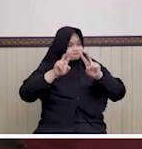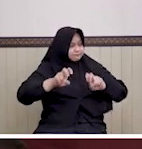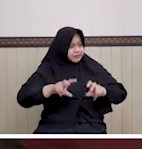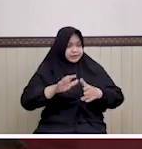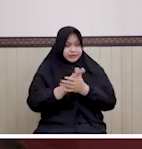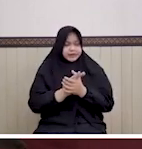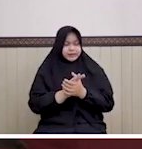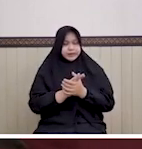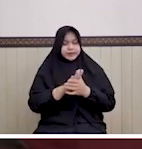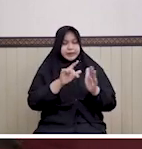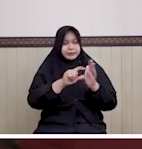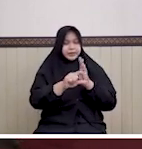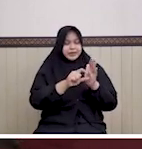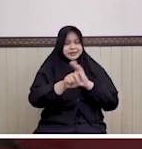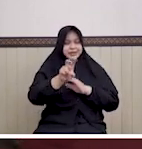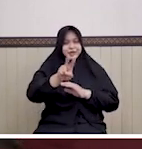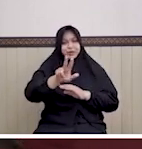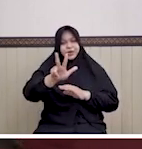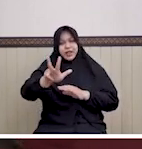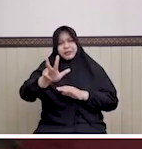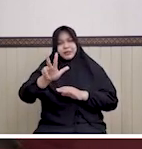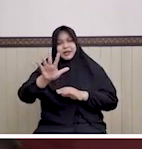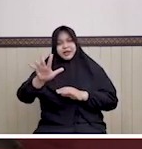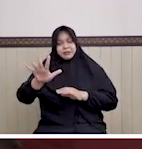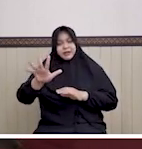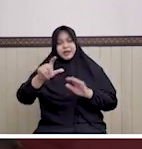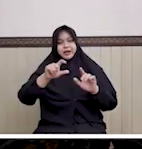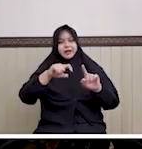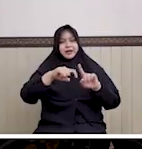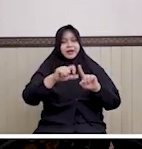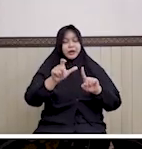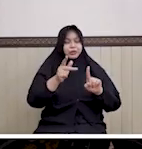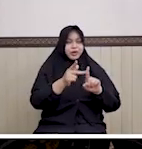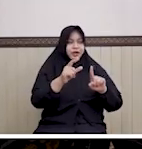dipasang pasal 285 KUHP